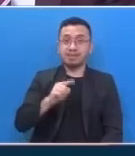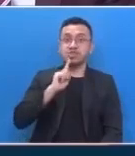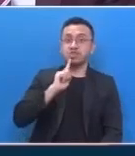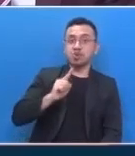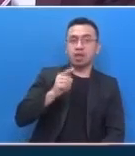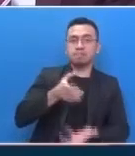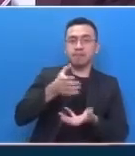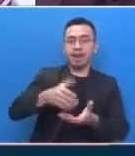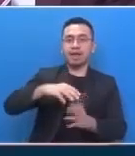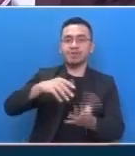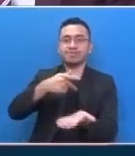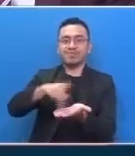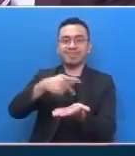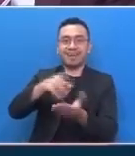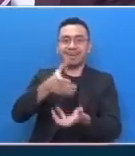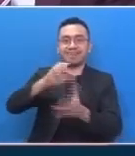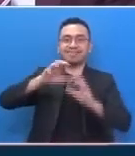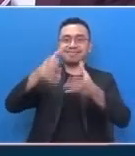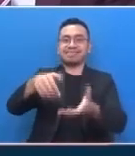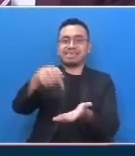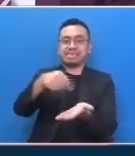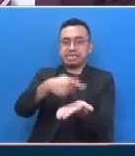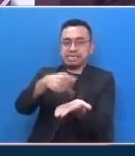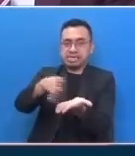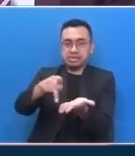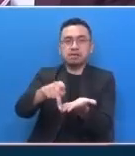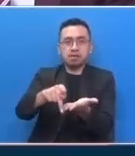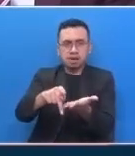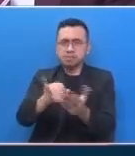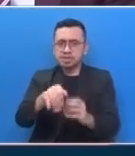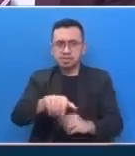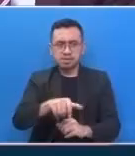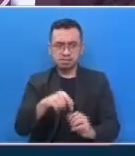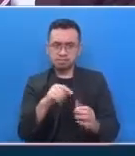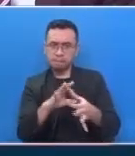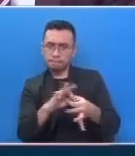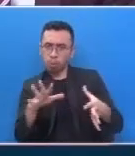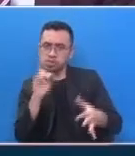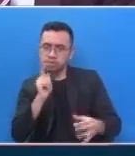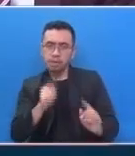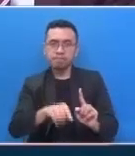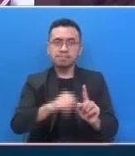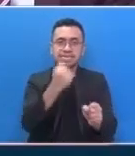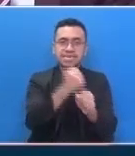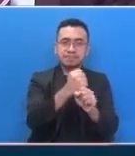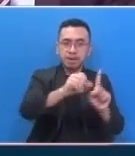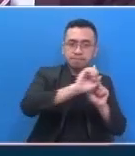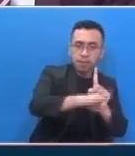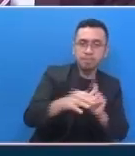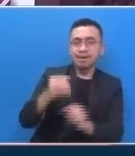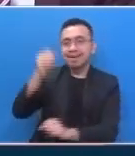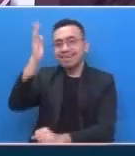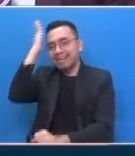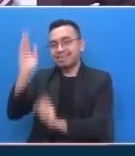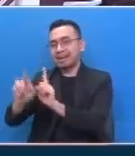dispekulasikan muncul karena perbedaan sikap Gibran terhadap Ganjar kira-kira seperti itu nah itu yang ingin ditegaskan hari ini